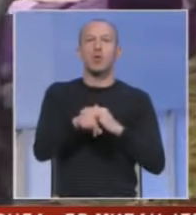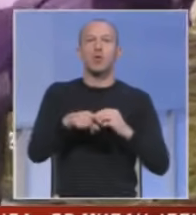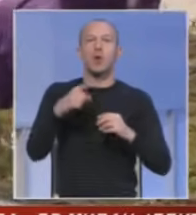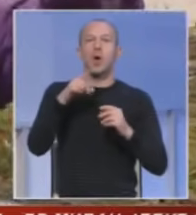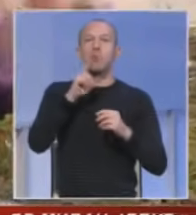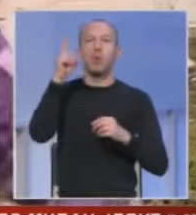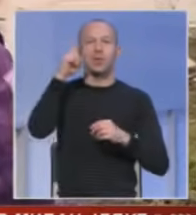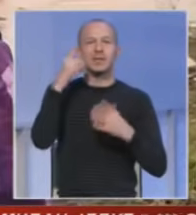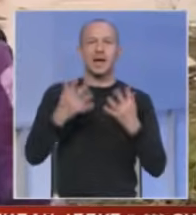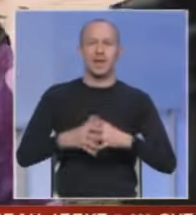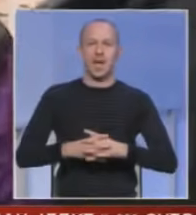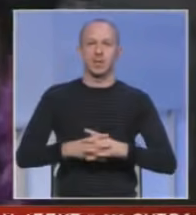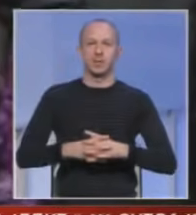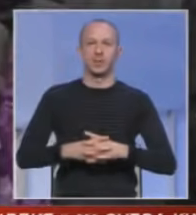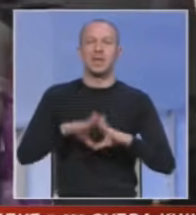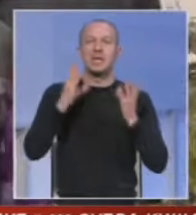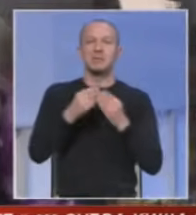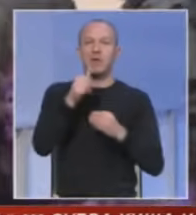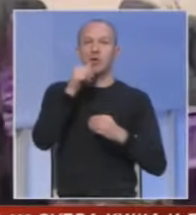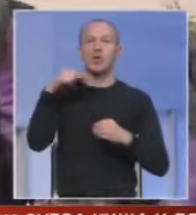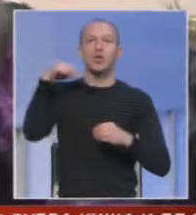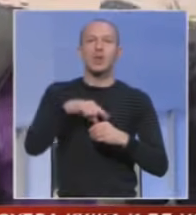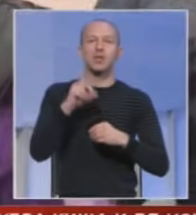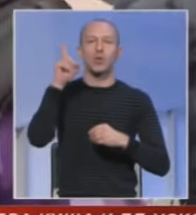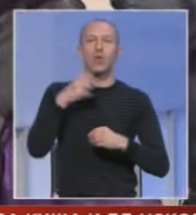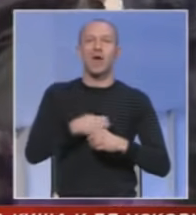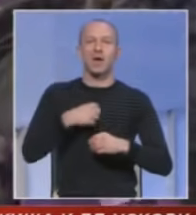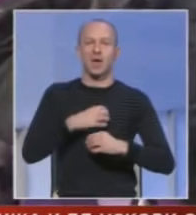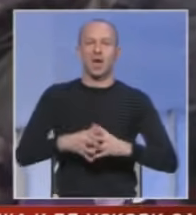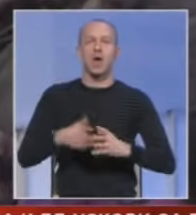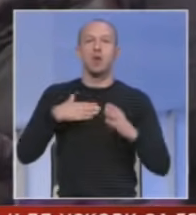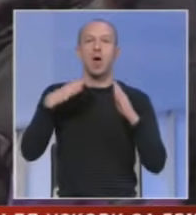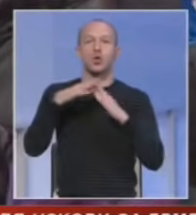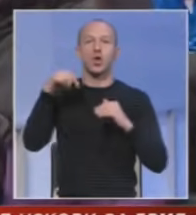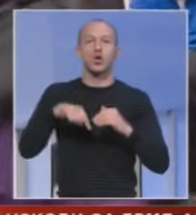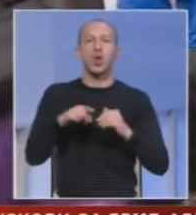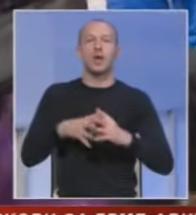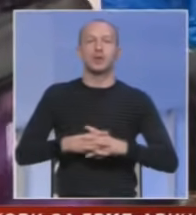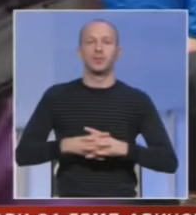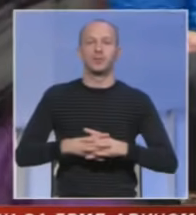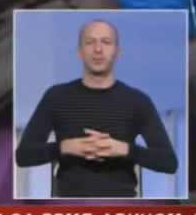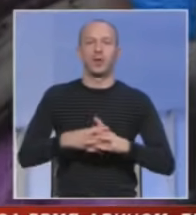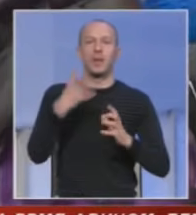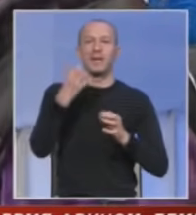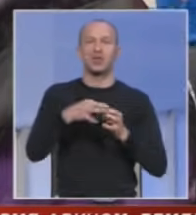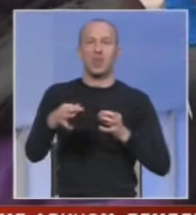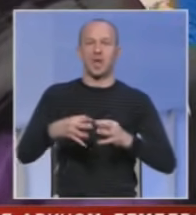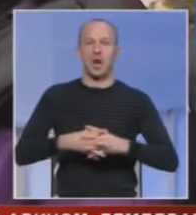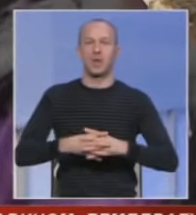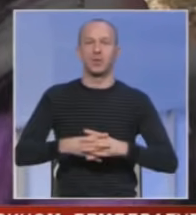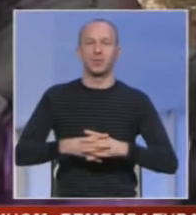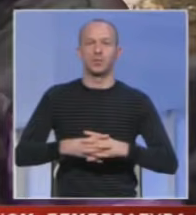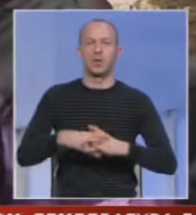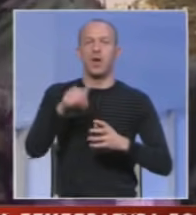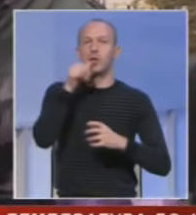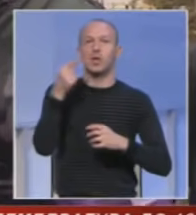Bog zna gdje gore. Znači sva voda ide, idemo dozgo, ovo je havarija. Moja je kuća dole dalje, neki 500 metara,